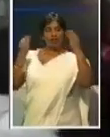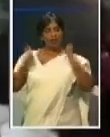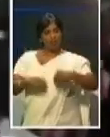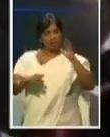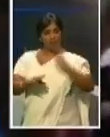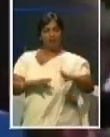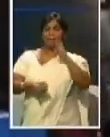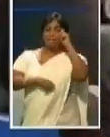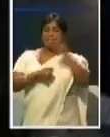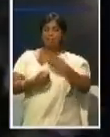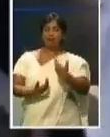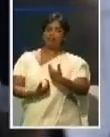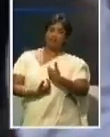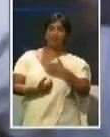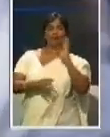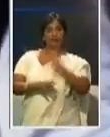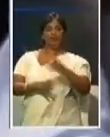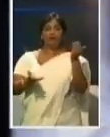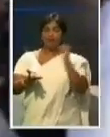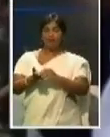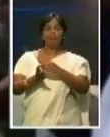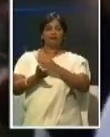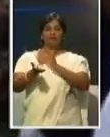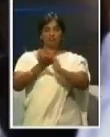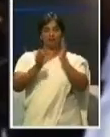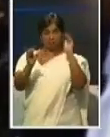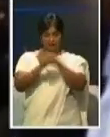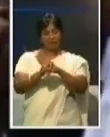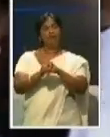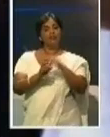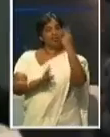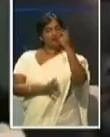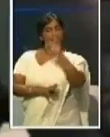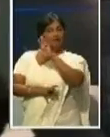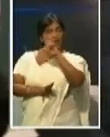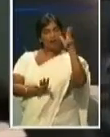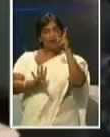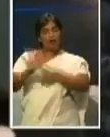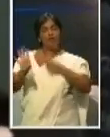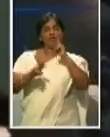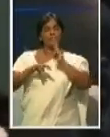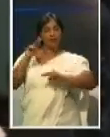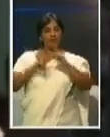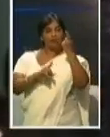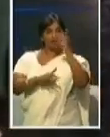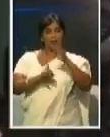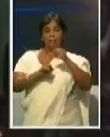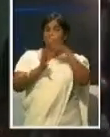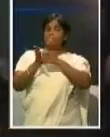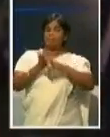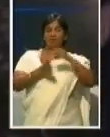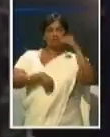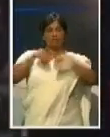වූද ජනතාවගේ දැඩි ඉල්ලීම හේතුවෙන් යලි ජනතා සේවීට පිවිසි එතුමා 2018 වසරේ පෙබරවාරි 10 වෙනිදා පැවති පළාත්